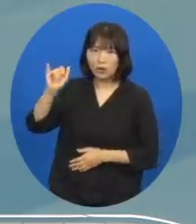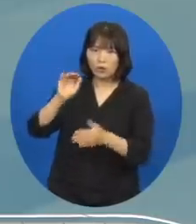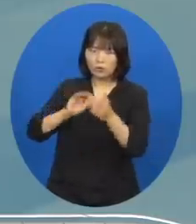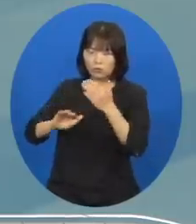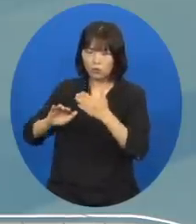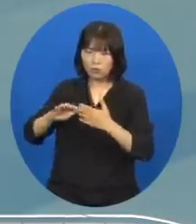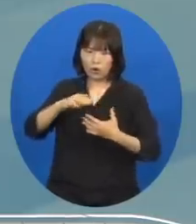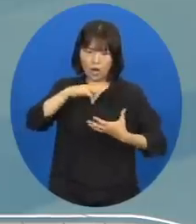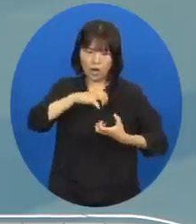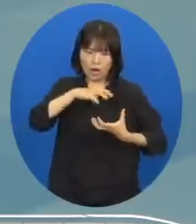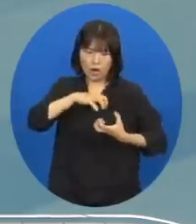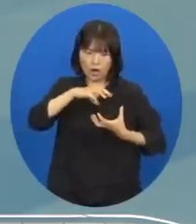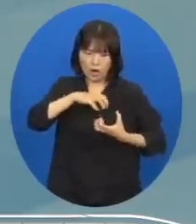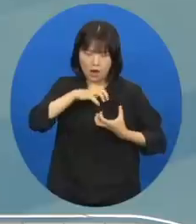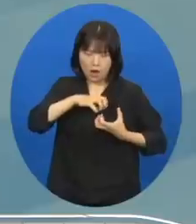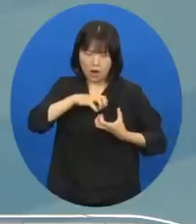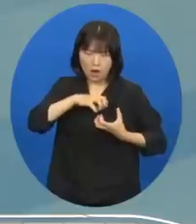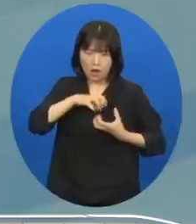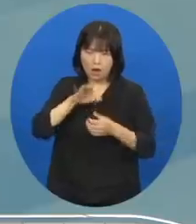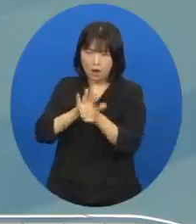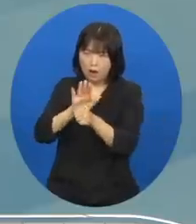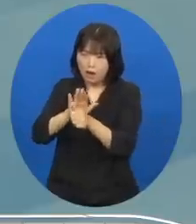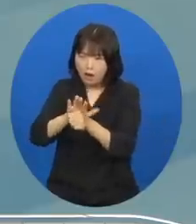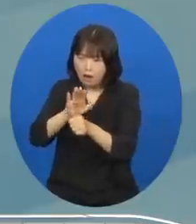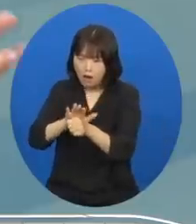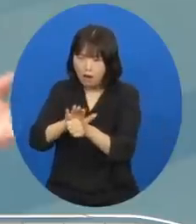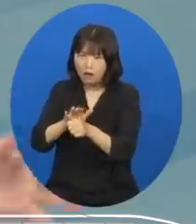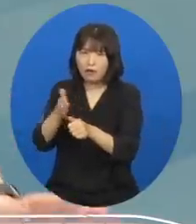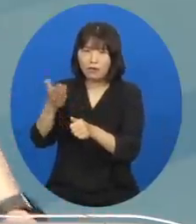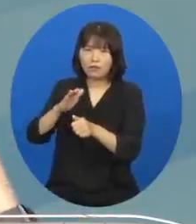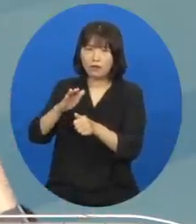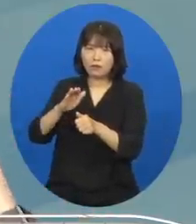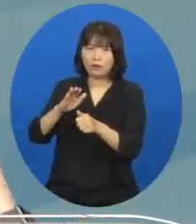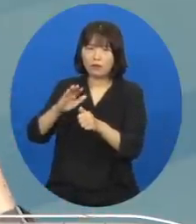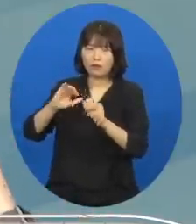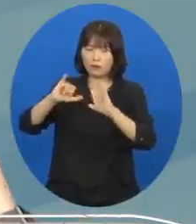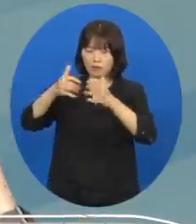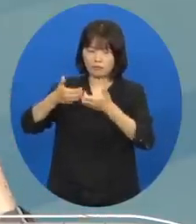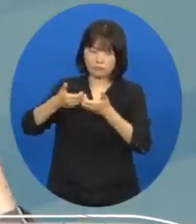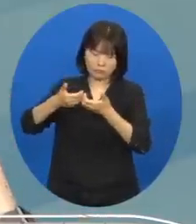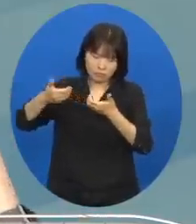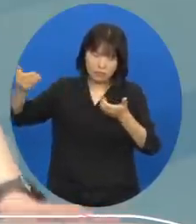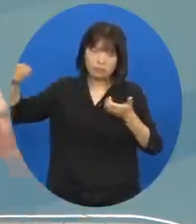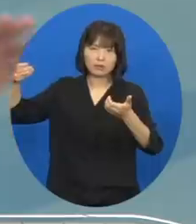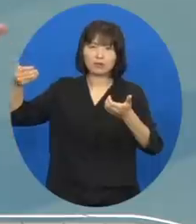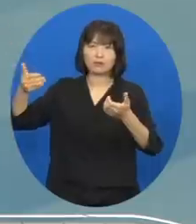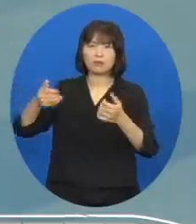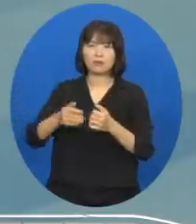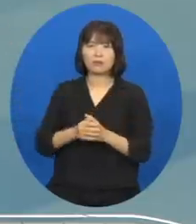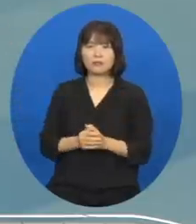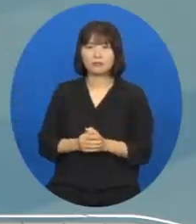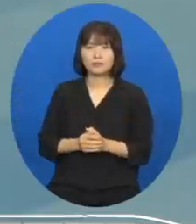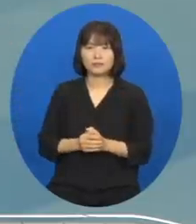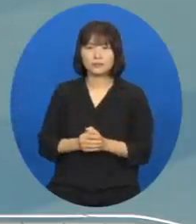압박을 하면서 아무리 인공호흡을 해도 그냥 세상을 떠났습니다. 그리고는